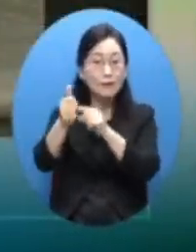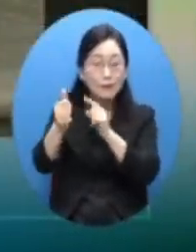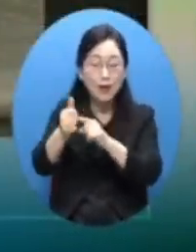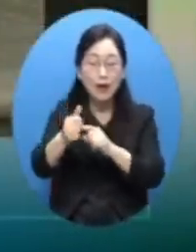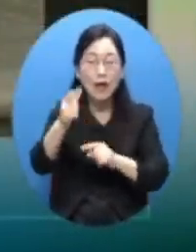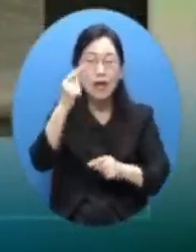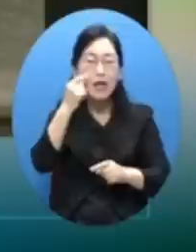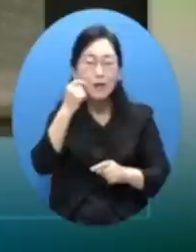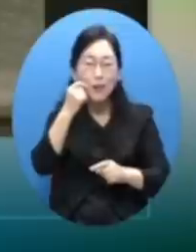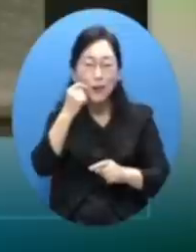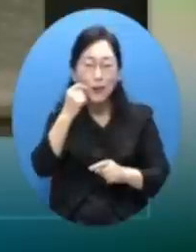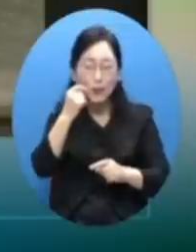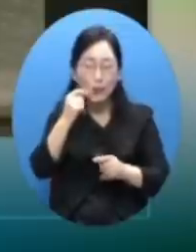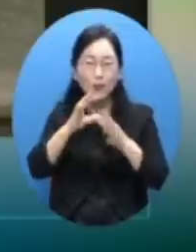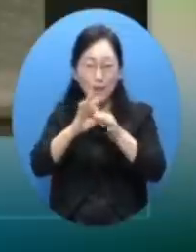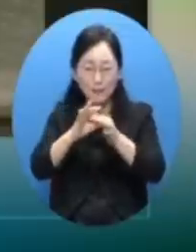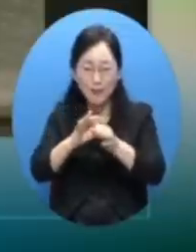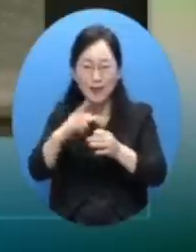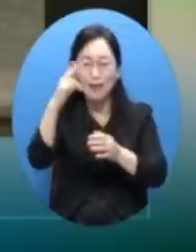시민입니다. 예.